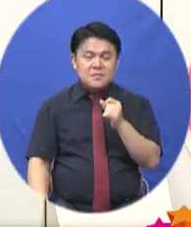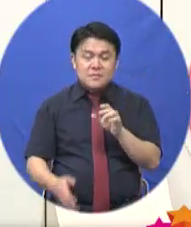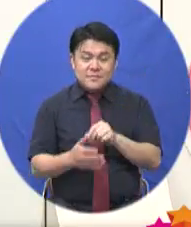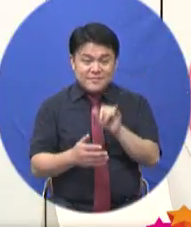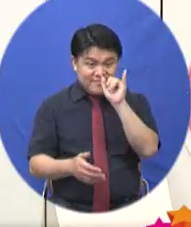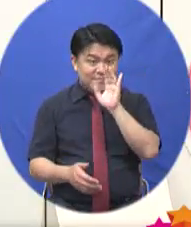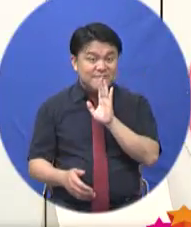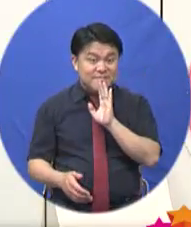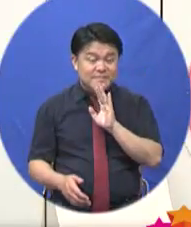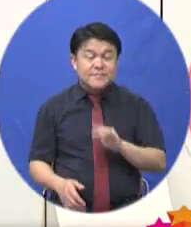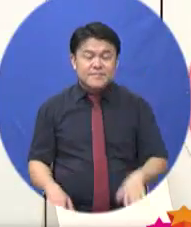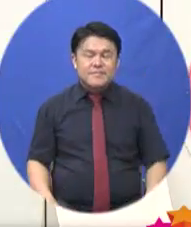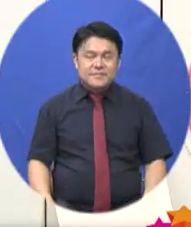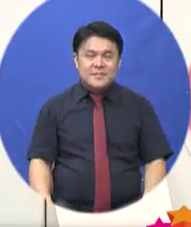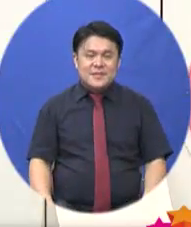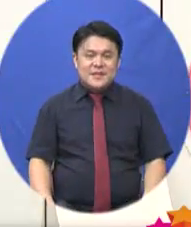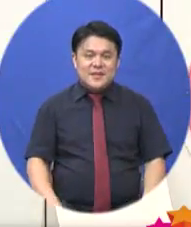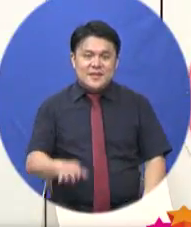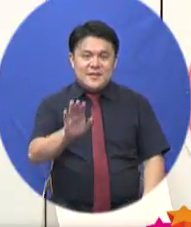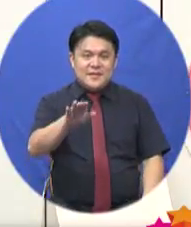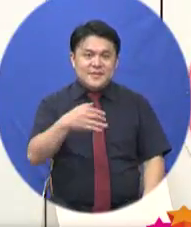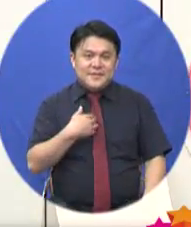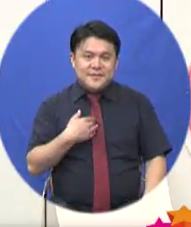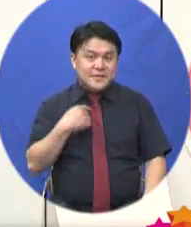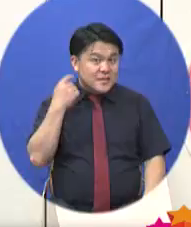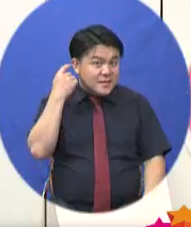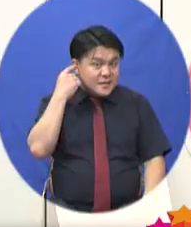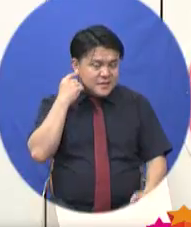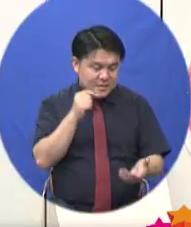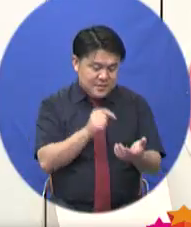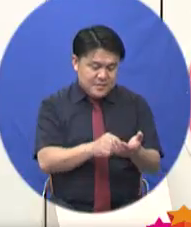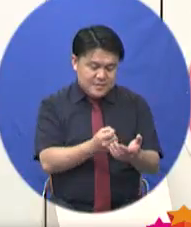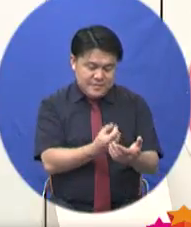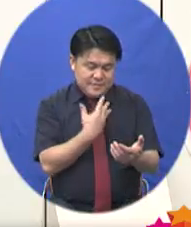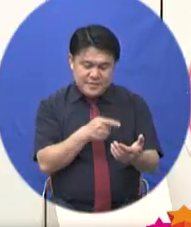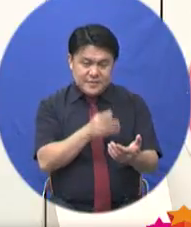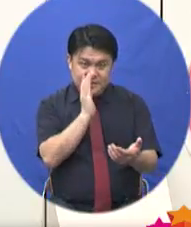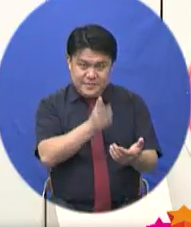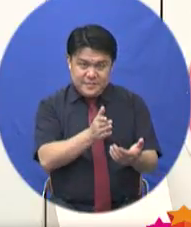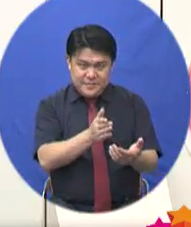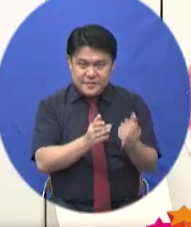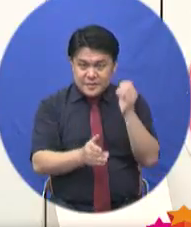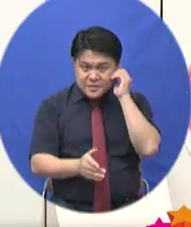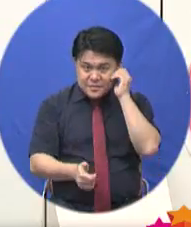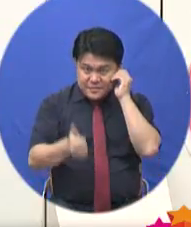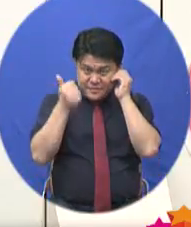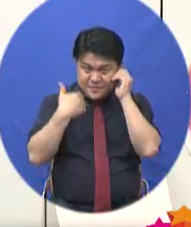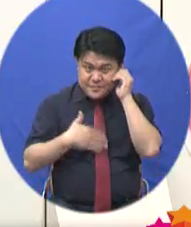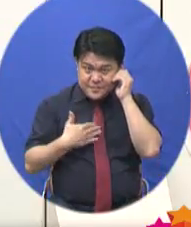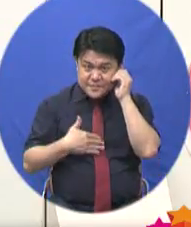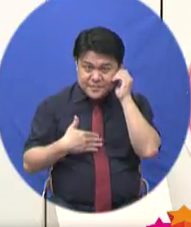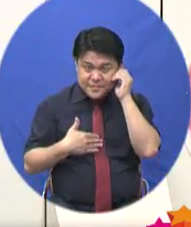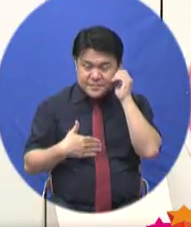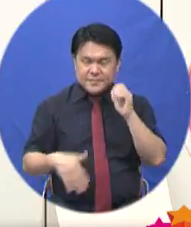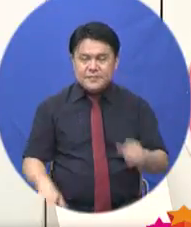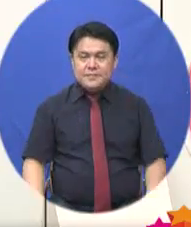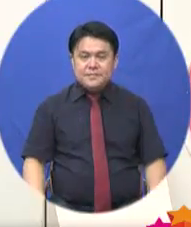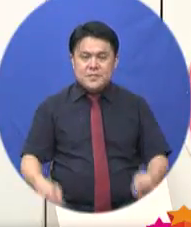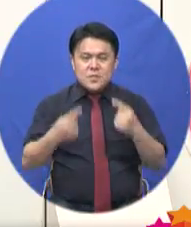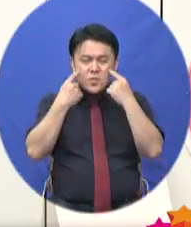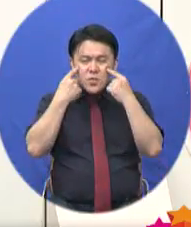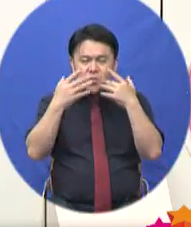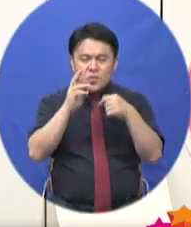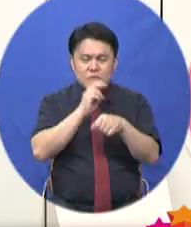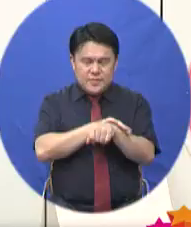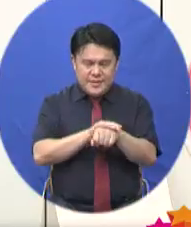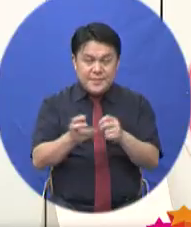난다 그러죠? 그렇죠. 네, 그렇게 났는데요. 네. 그 스피커폰을 사용 안 하시는 것이 더 정확하게